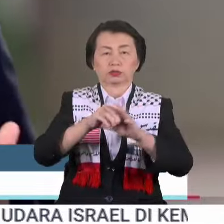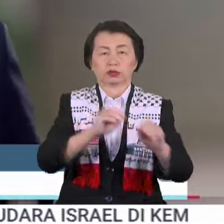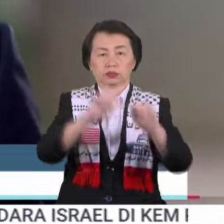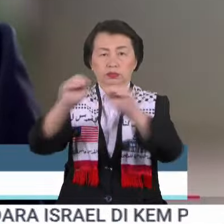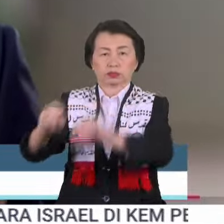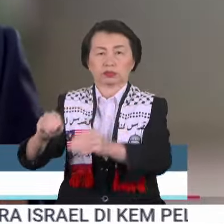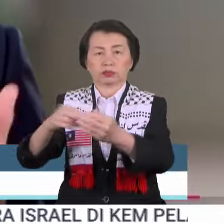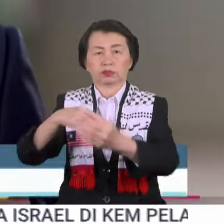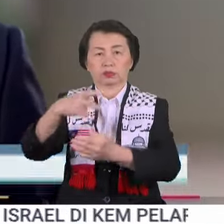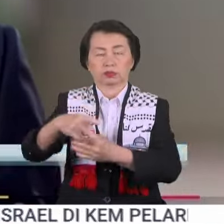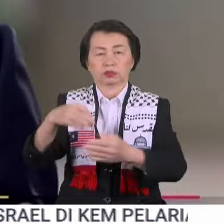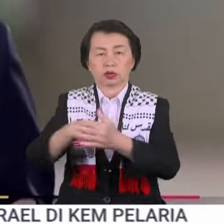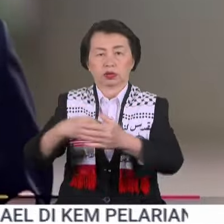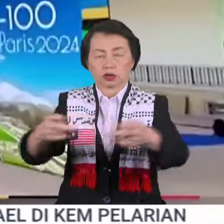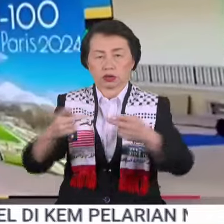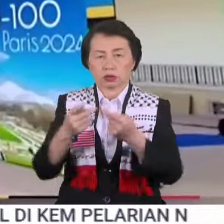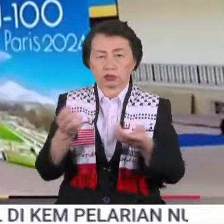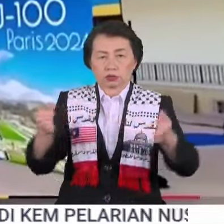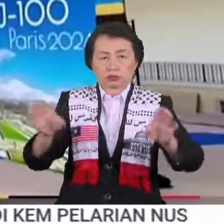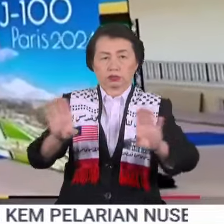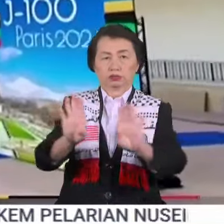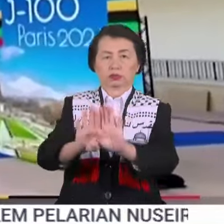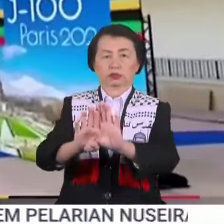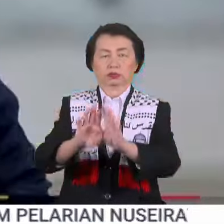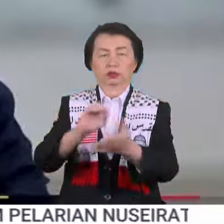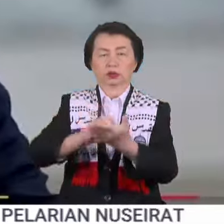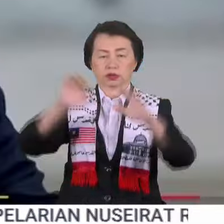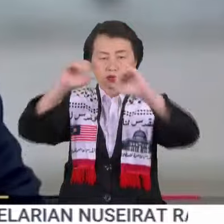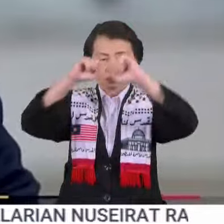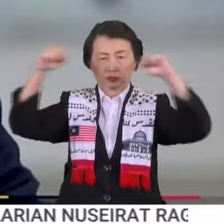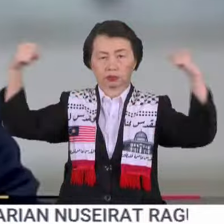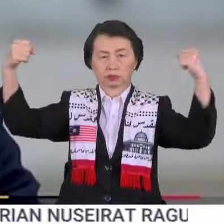memindahkan acara di dalam kawasan tertutup ke Stadium Stade de France.